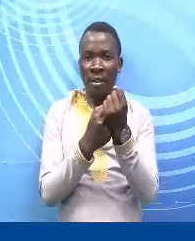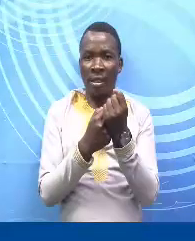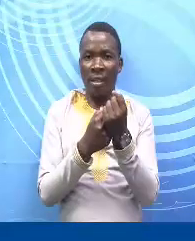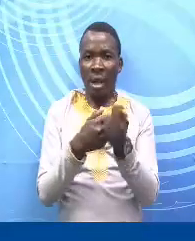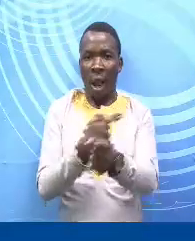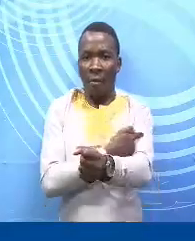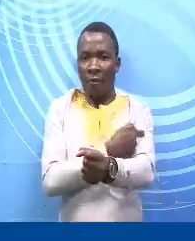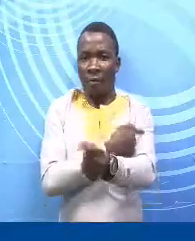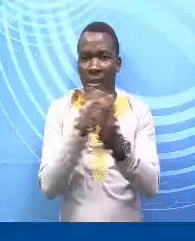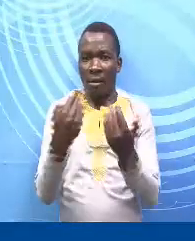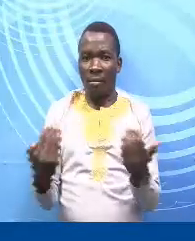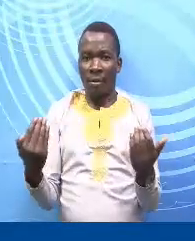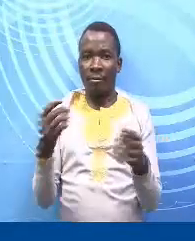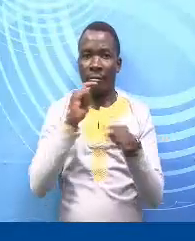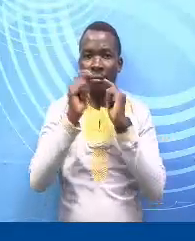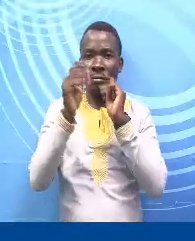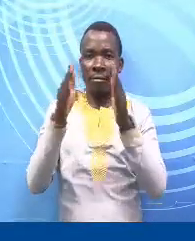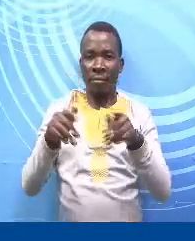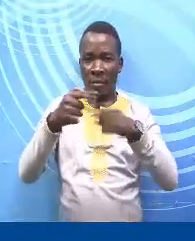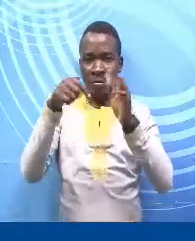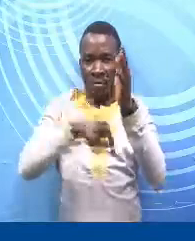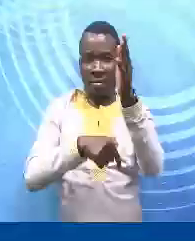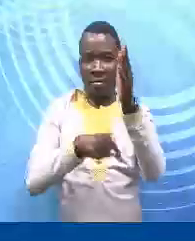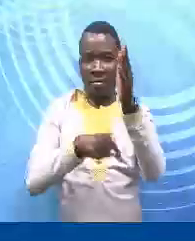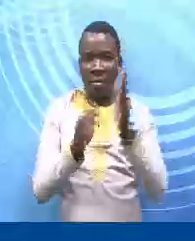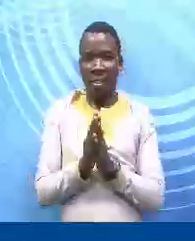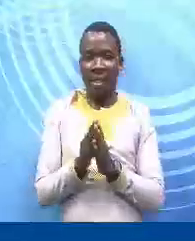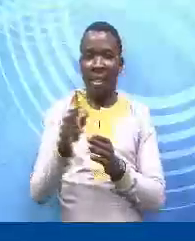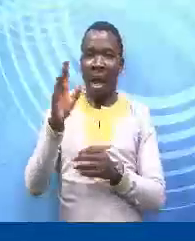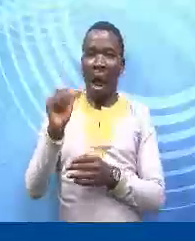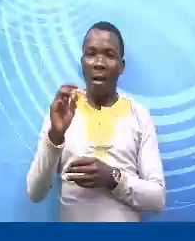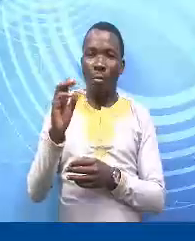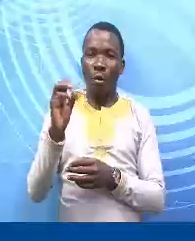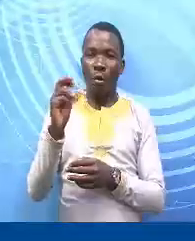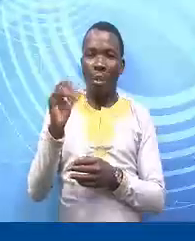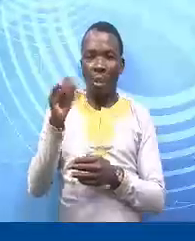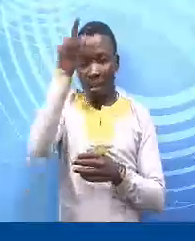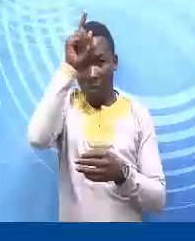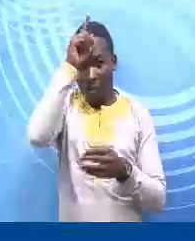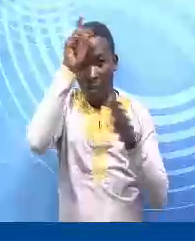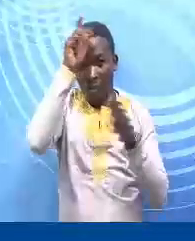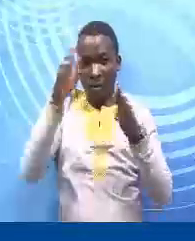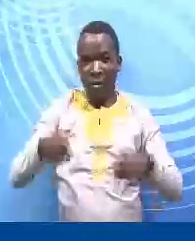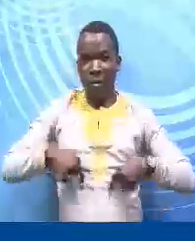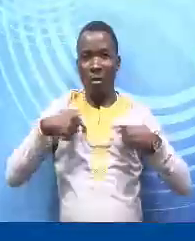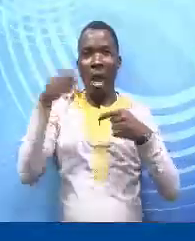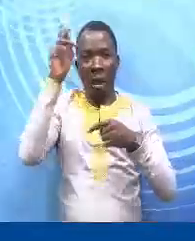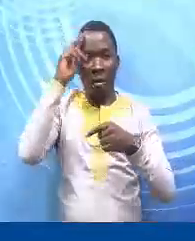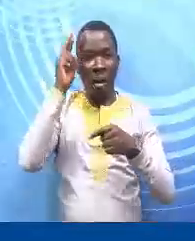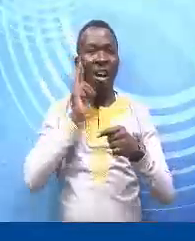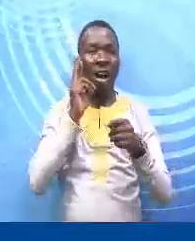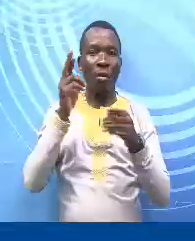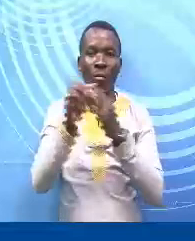be. Mahoro Samson arakomeza ku buryo burambuye. Ngeze haya moni ni umuturage utuye mu karere ka Ruhango mu murenge wa Ruhango mu kagari